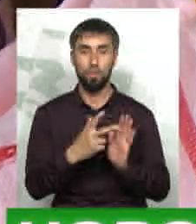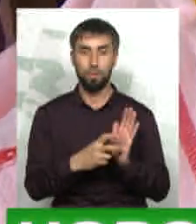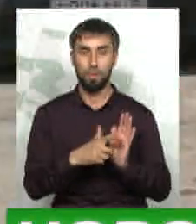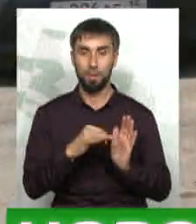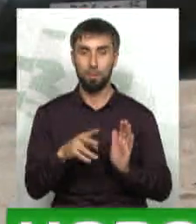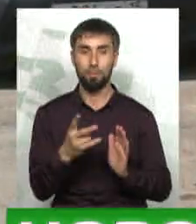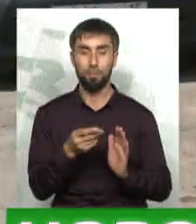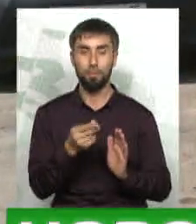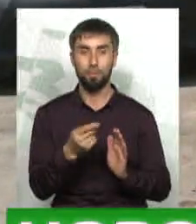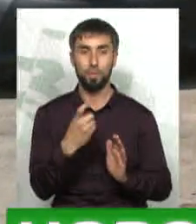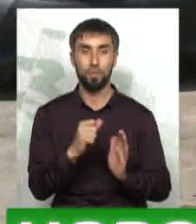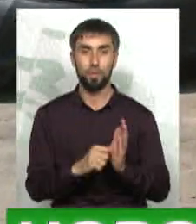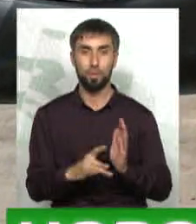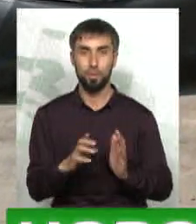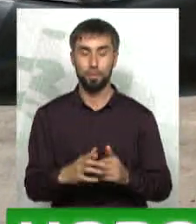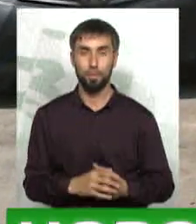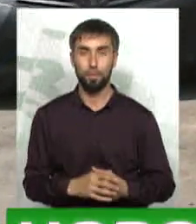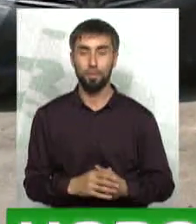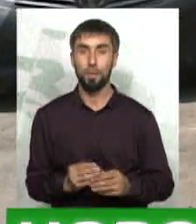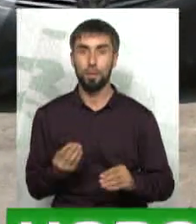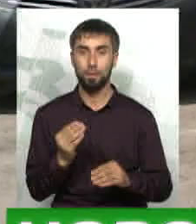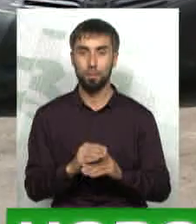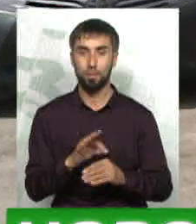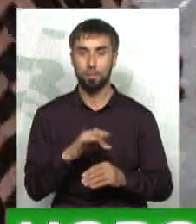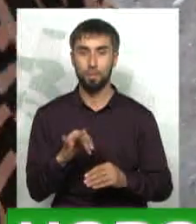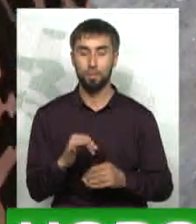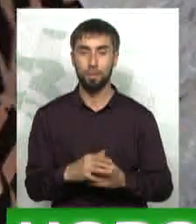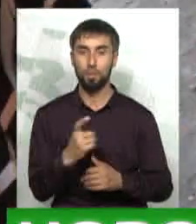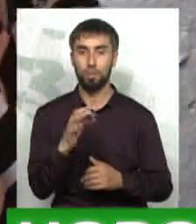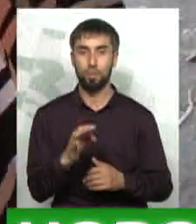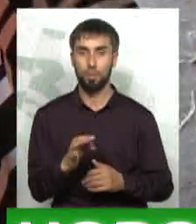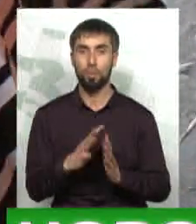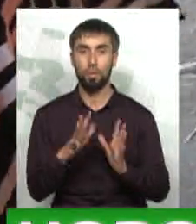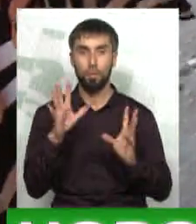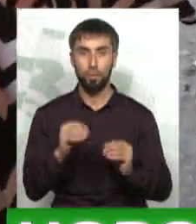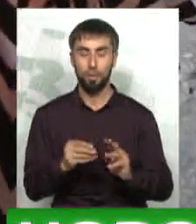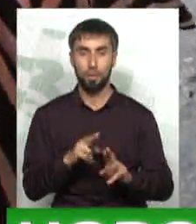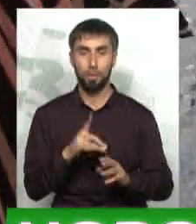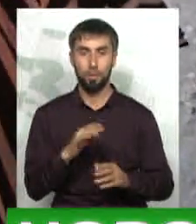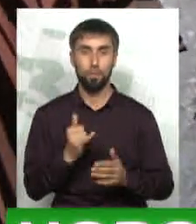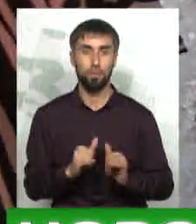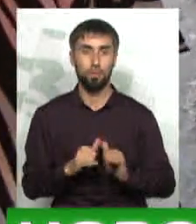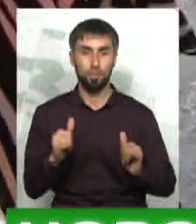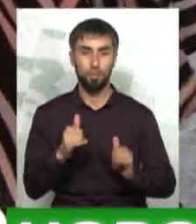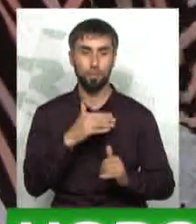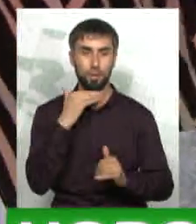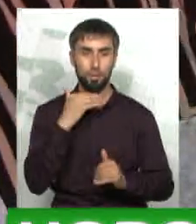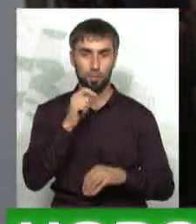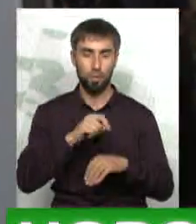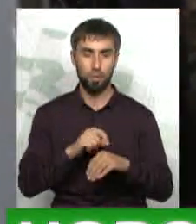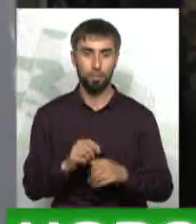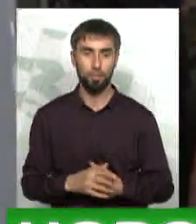упаковку придется заплатить 160 рублей. Прибавка почти в 50%. Больше всего на нашем рынке выросла цена на мясо